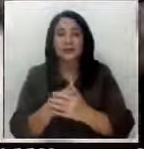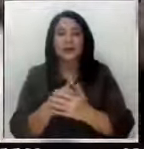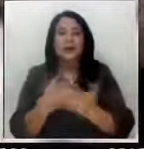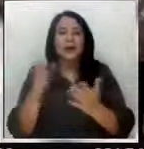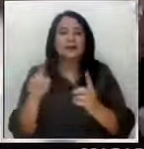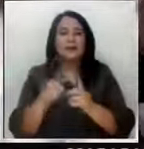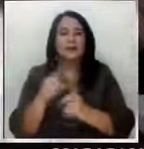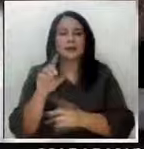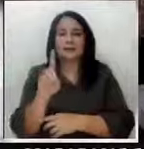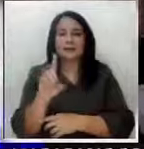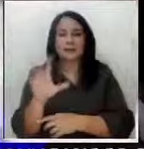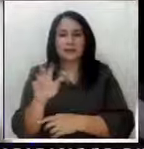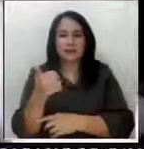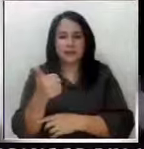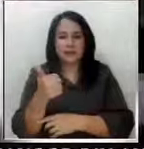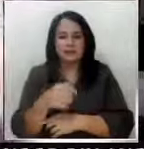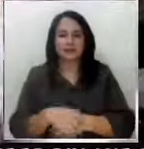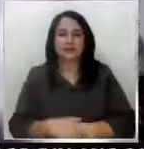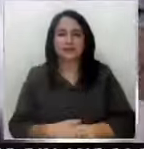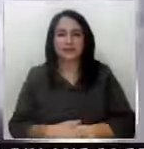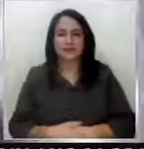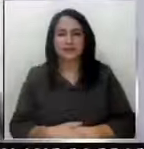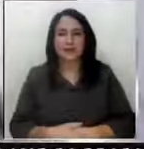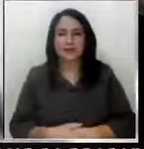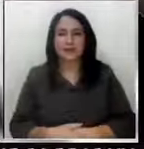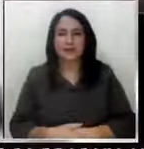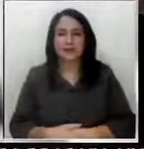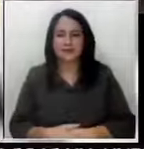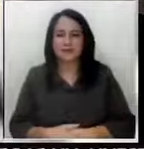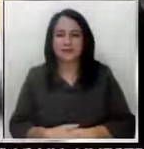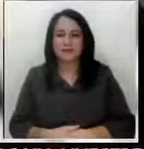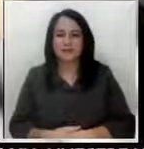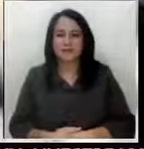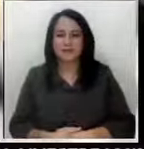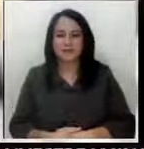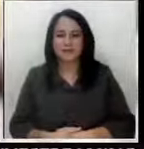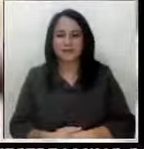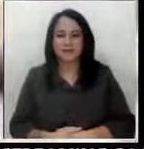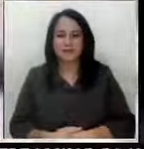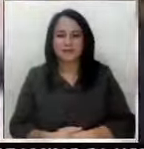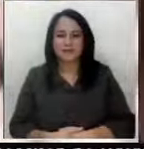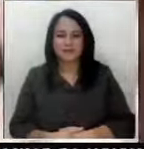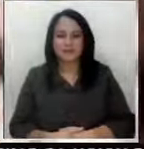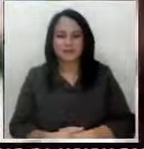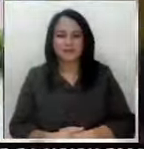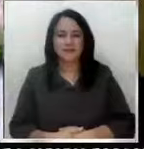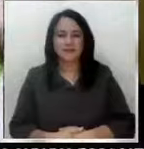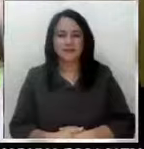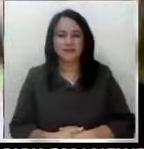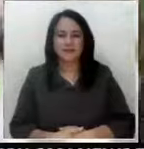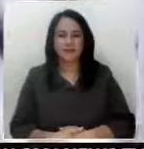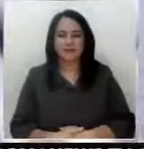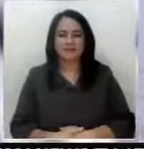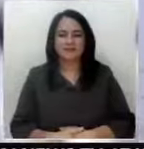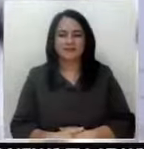10. Para sa GMA Integrated News, Oscar Oida, nakatutok, 24 oras.